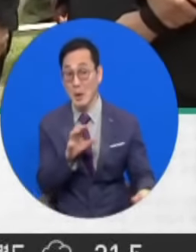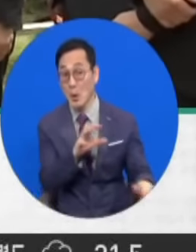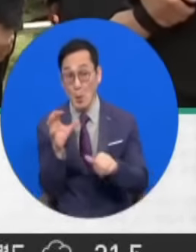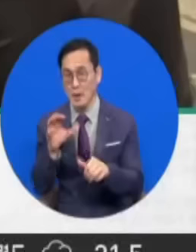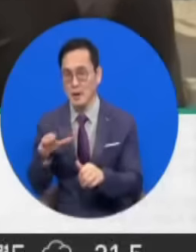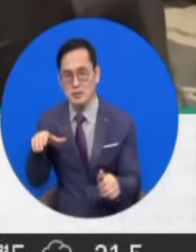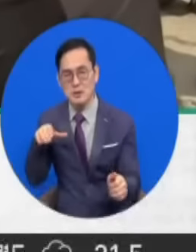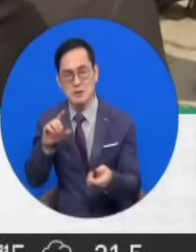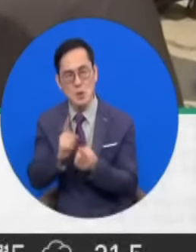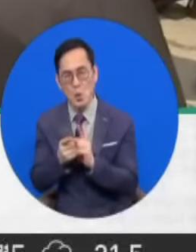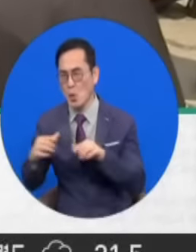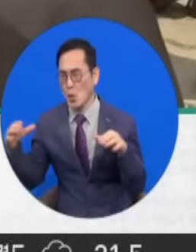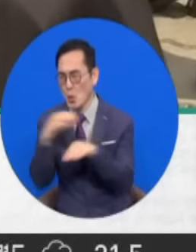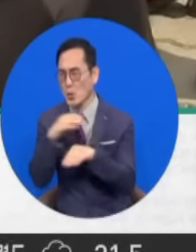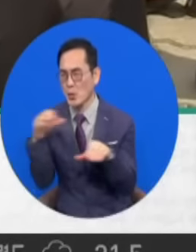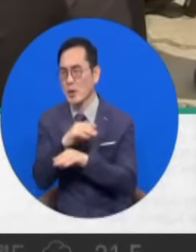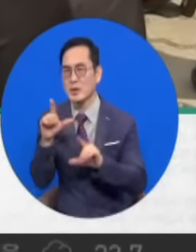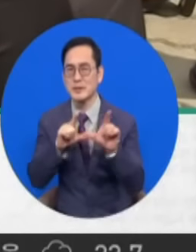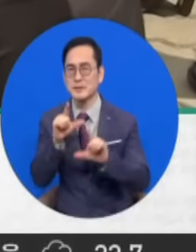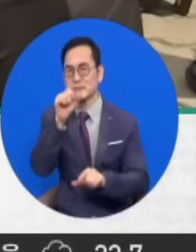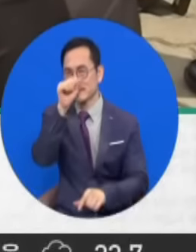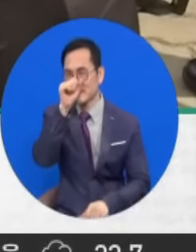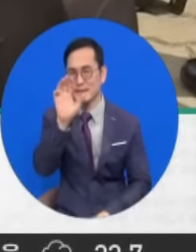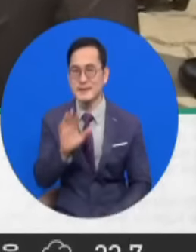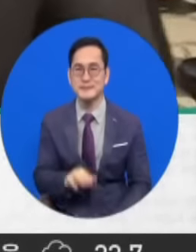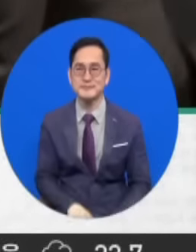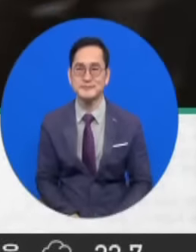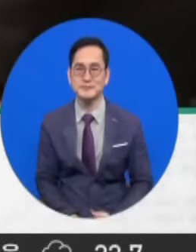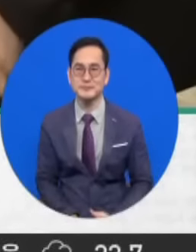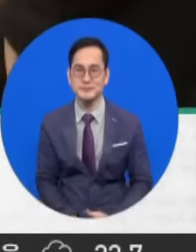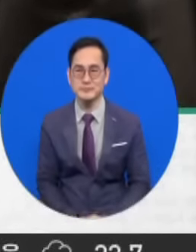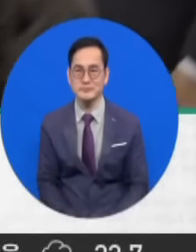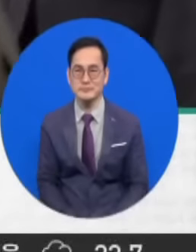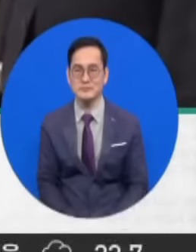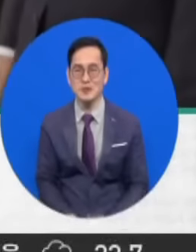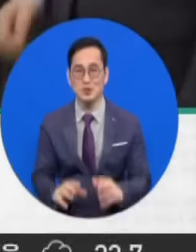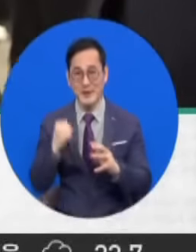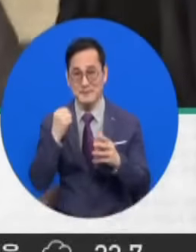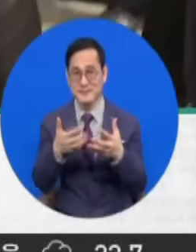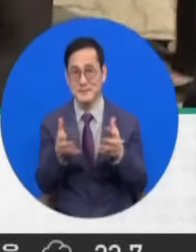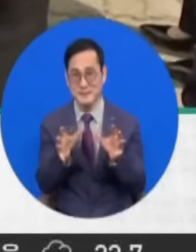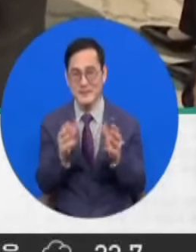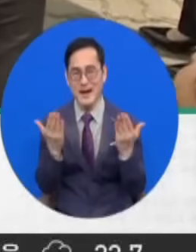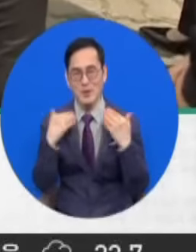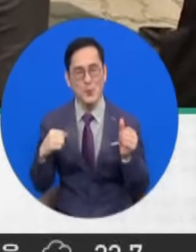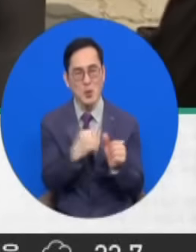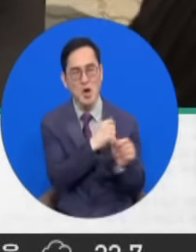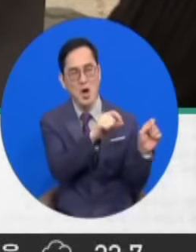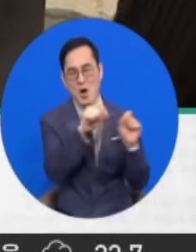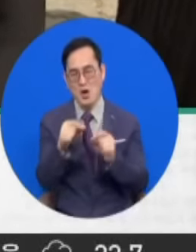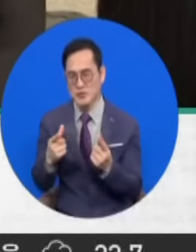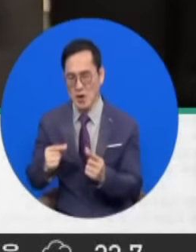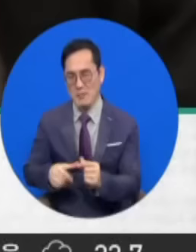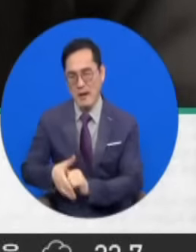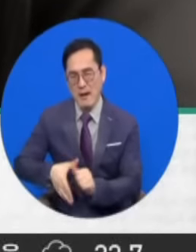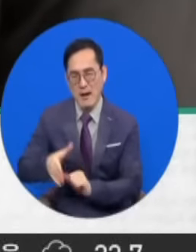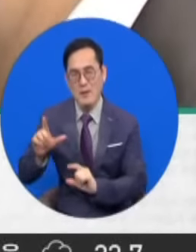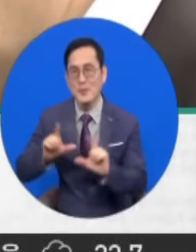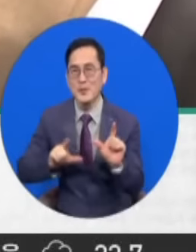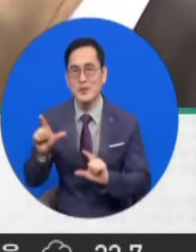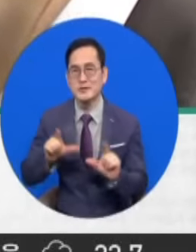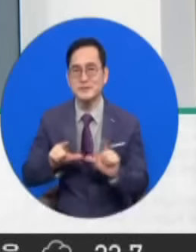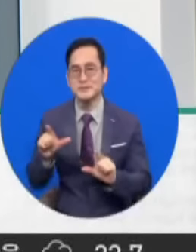매몰돼가지고 저 이것이 우리 당의 뭐 학폭이 난무하는 폭력과 이런 것들이 난무하는 불량 서클처럼 될까봐